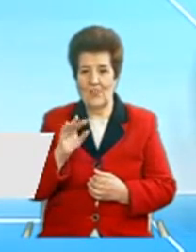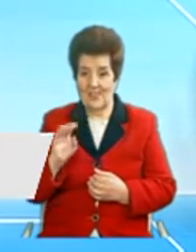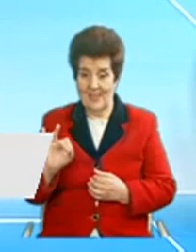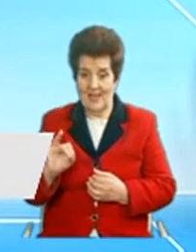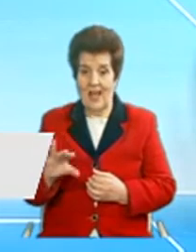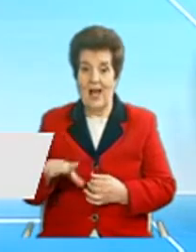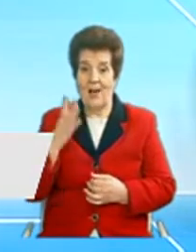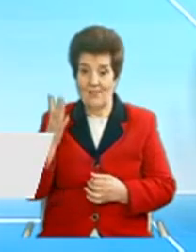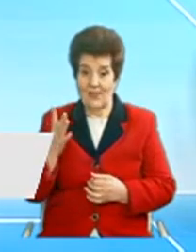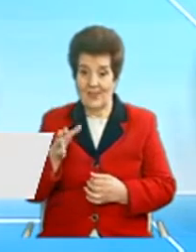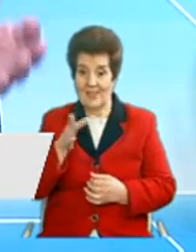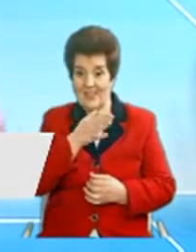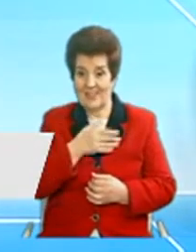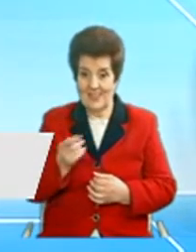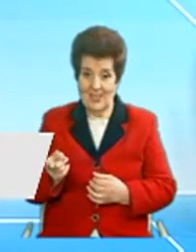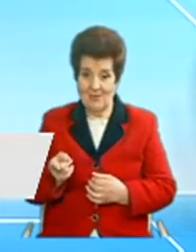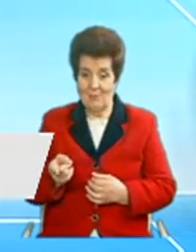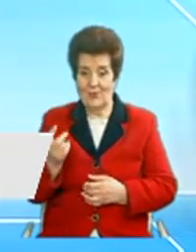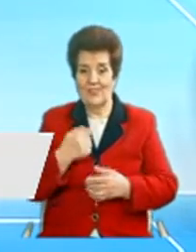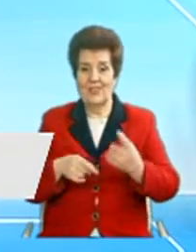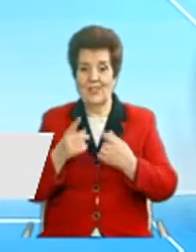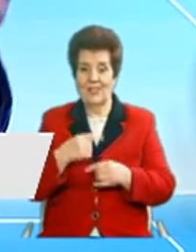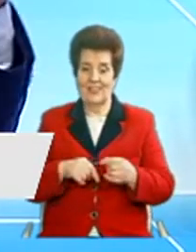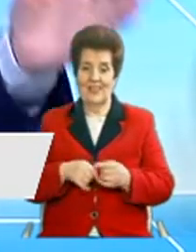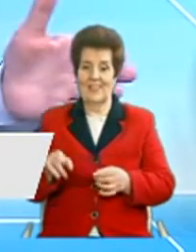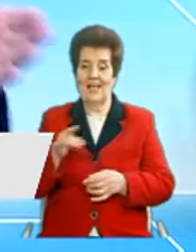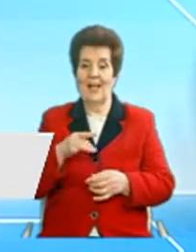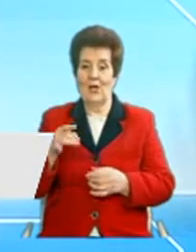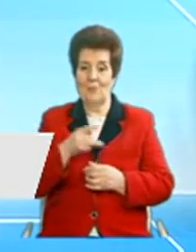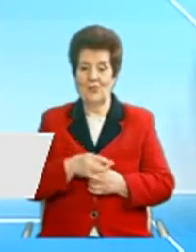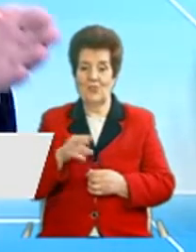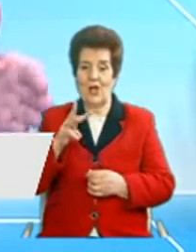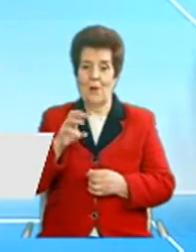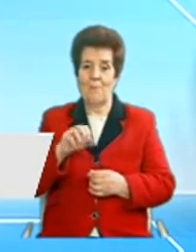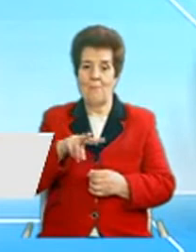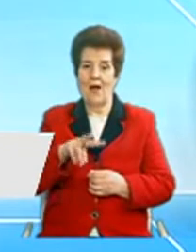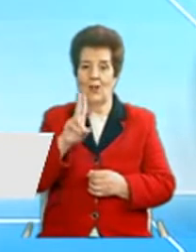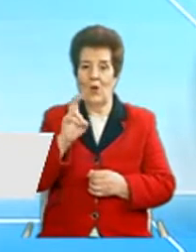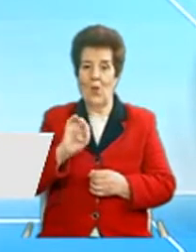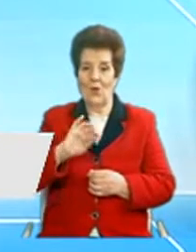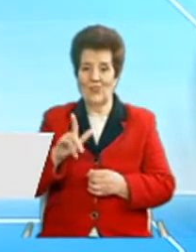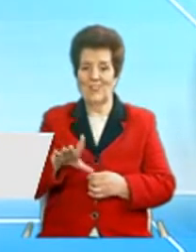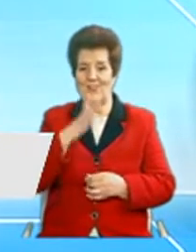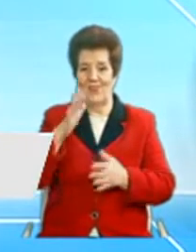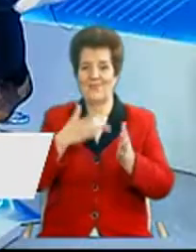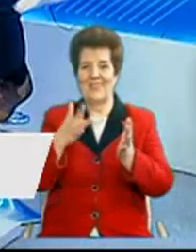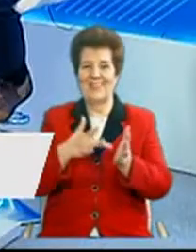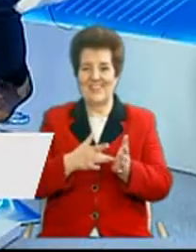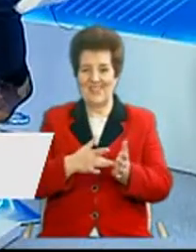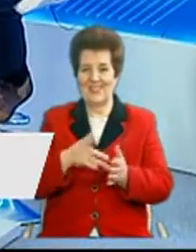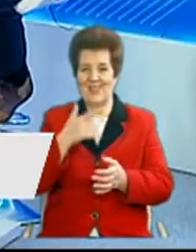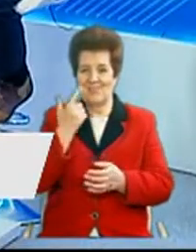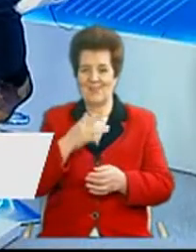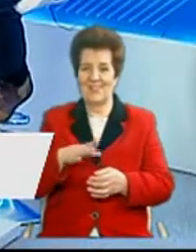timpul să ne reîntoarcem prin cetul Republicii, prin satul Malcoci, să avem și un președinte din centru. Deci, înțeleg că nu sunteți din